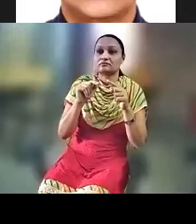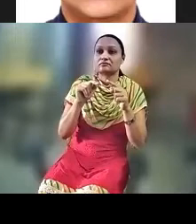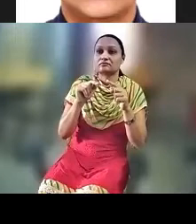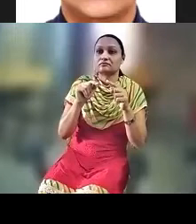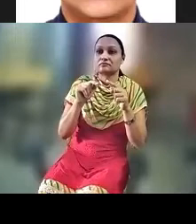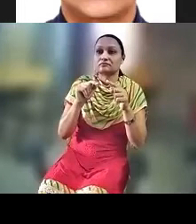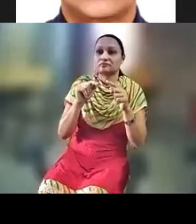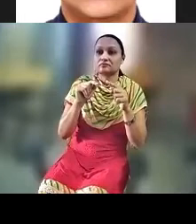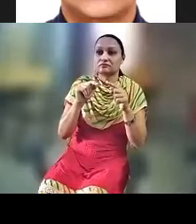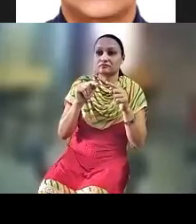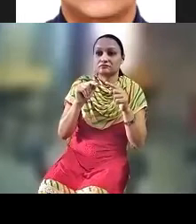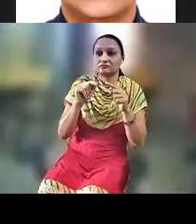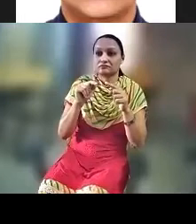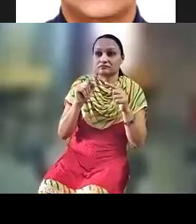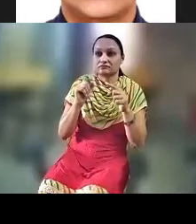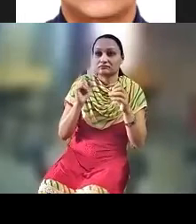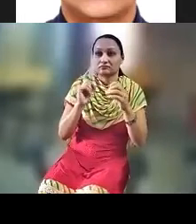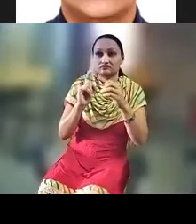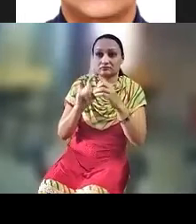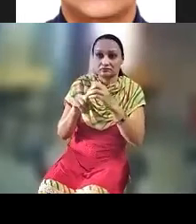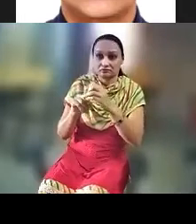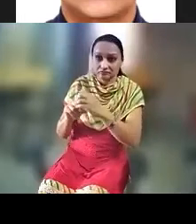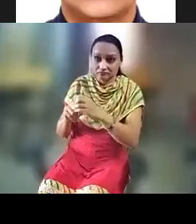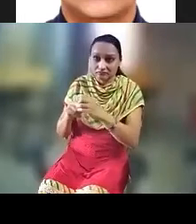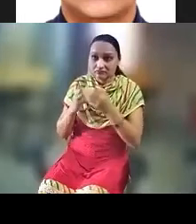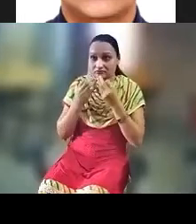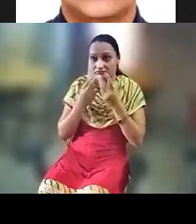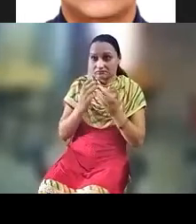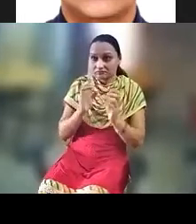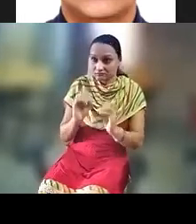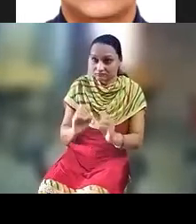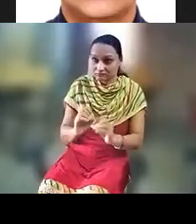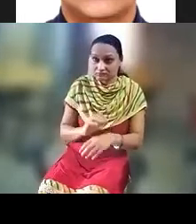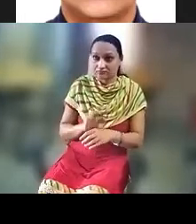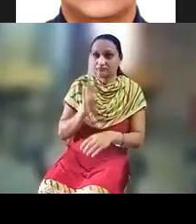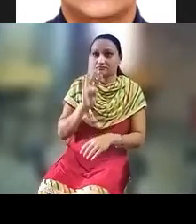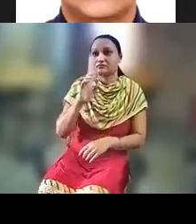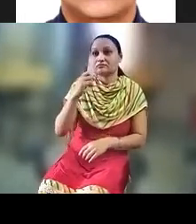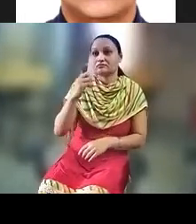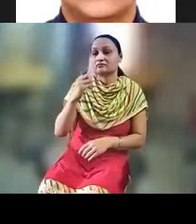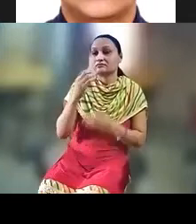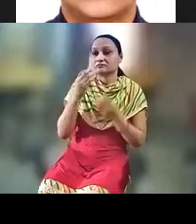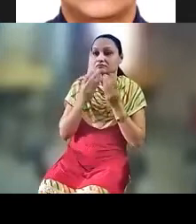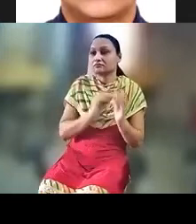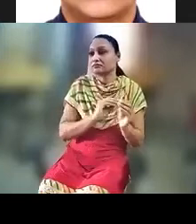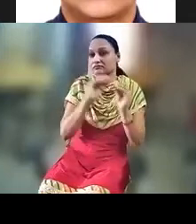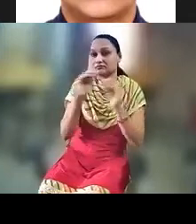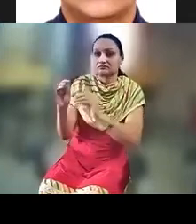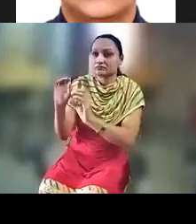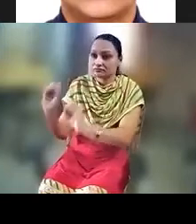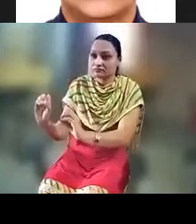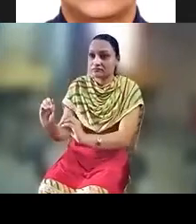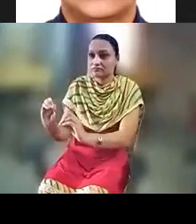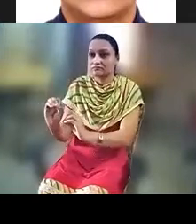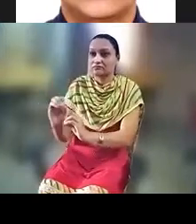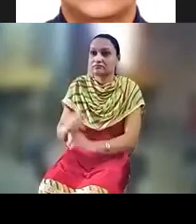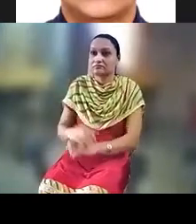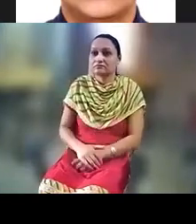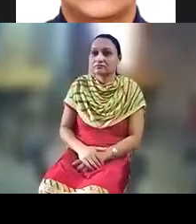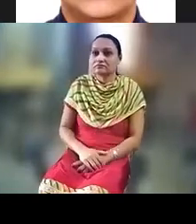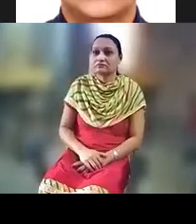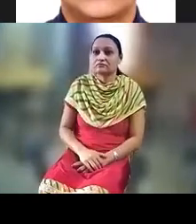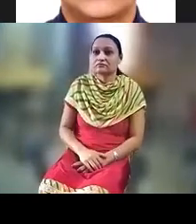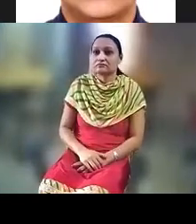47% more likely to be out of primary school. स्कूल जाते ही नहीं है, जाना शुरू करते हैं।